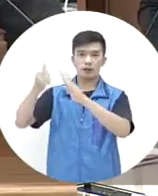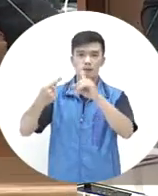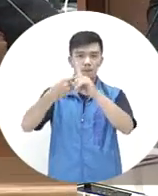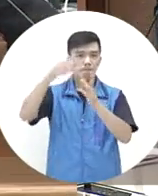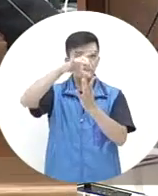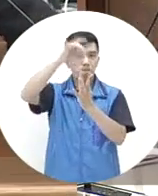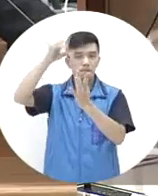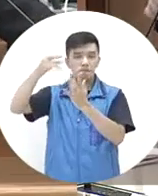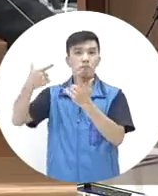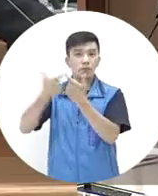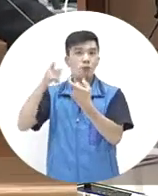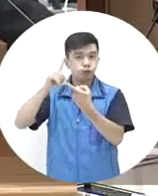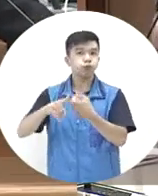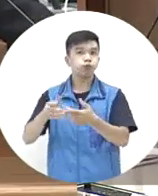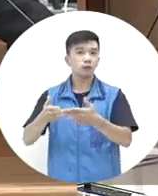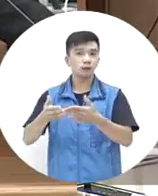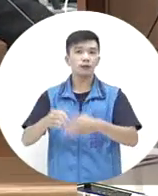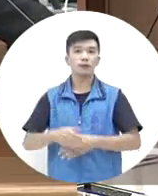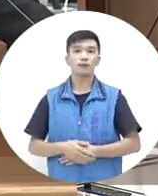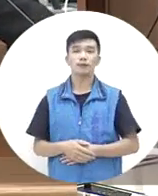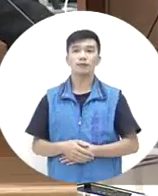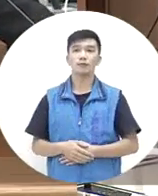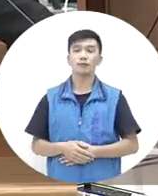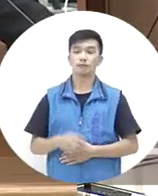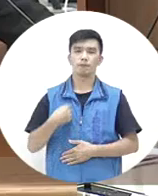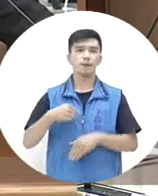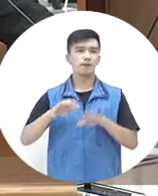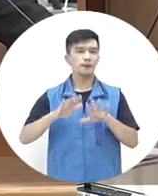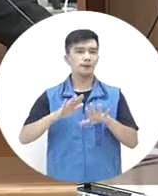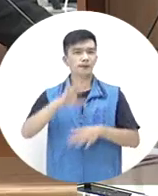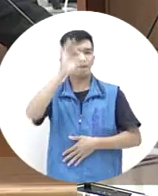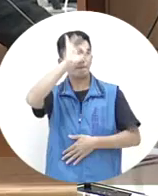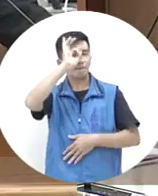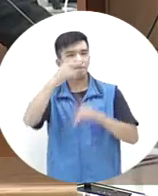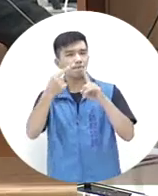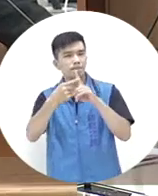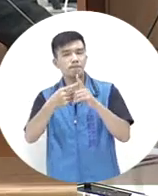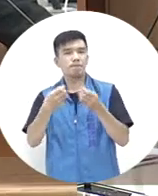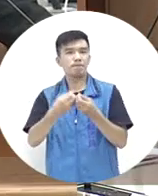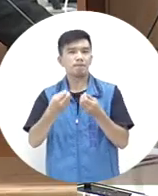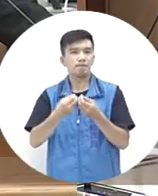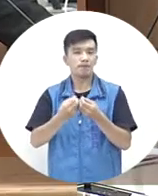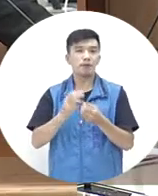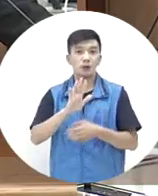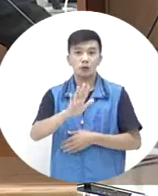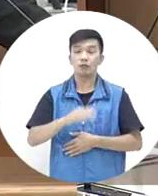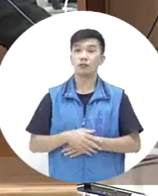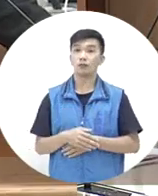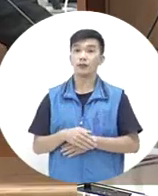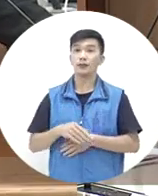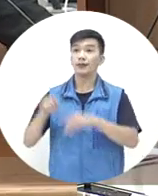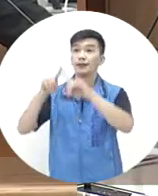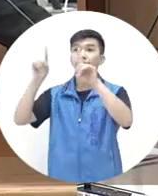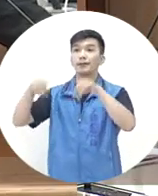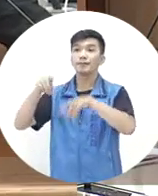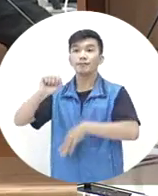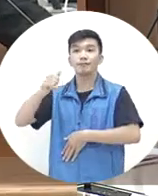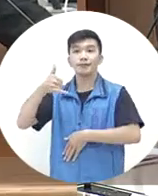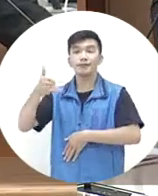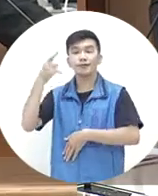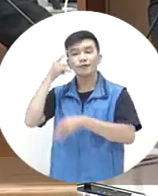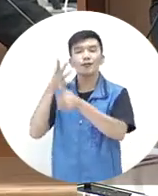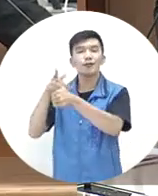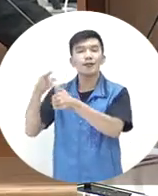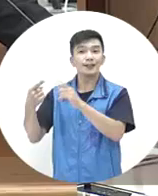这样？ 我现在一直在找人选呢、啊，我也不知道我们张岩有没有想啊。吴奇岩你也蛮适